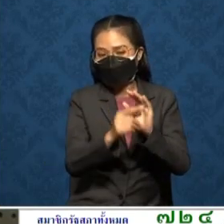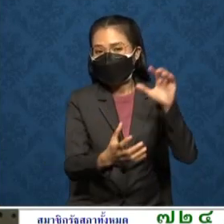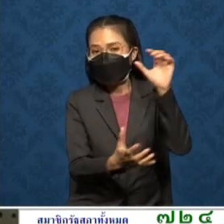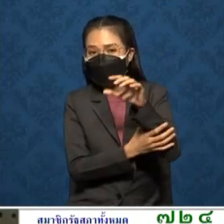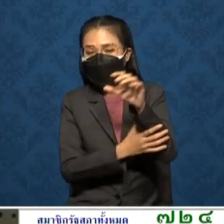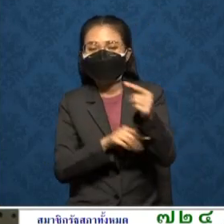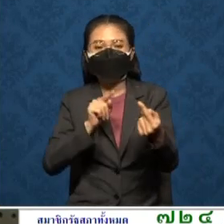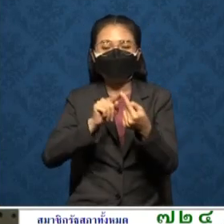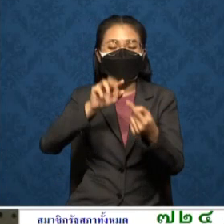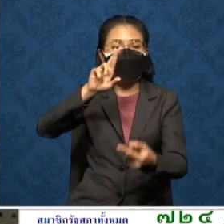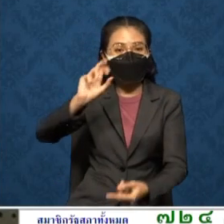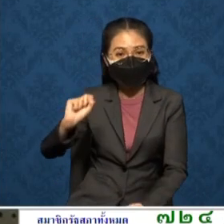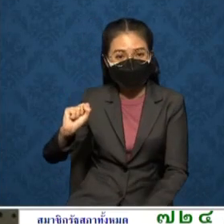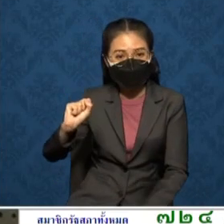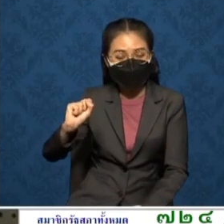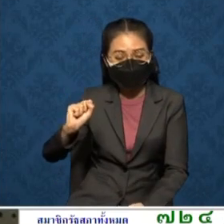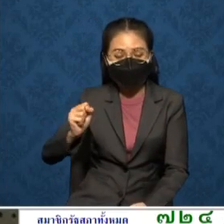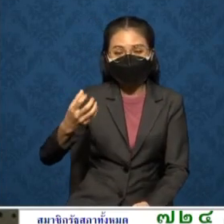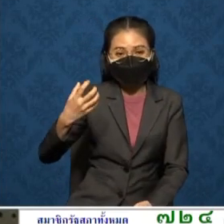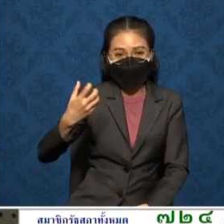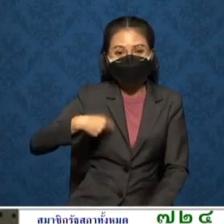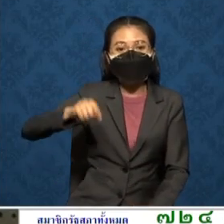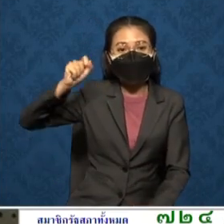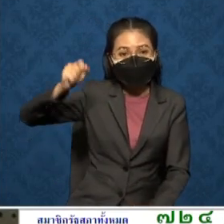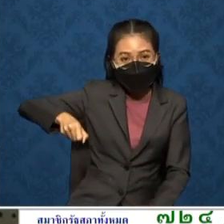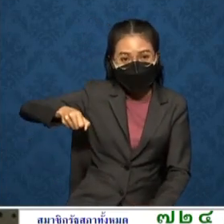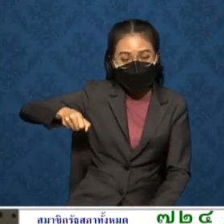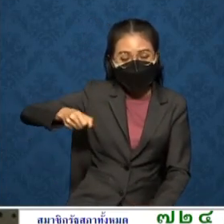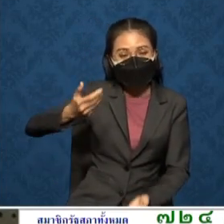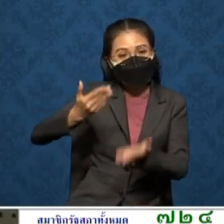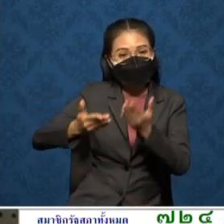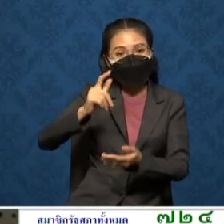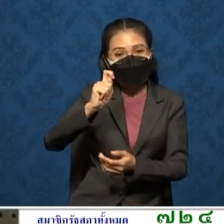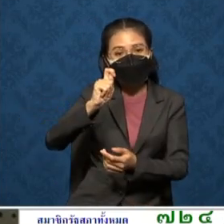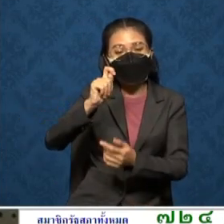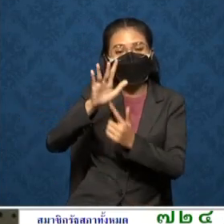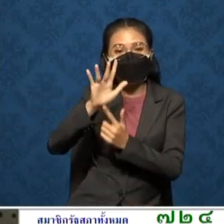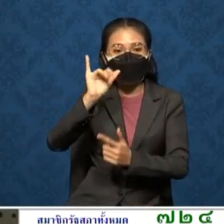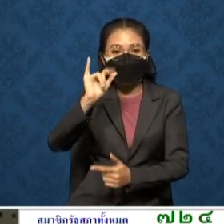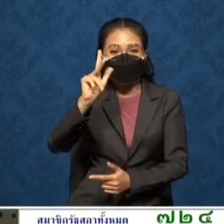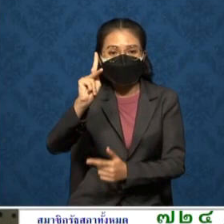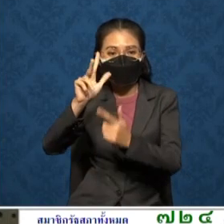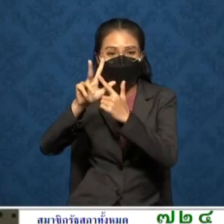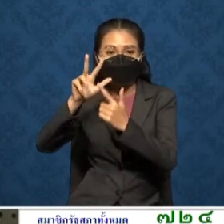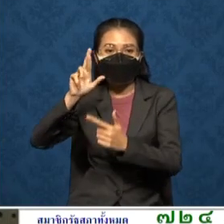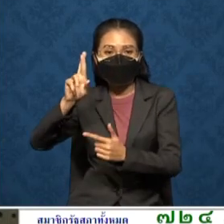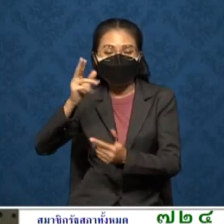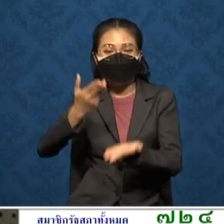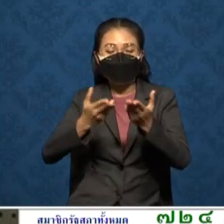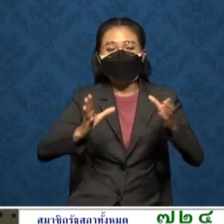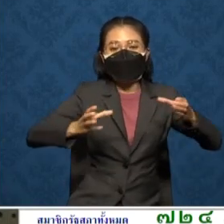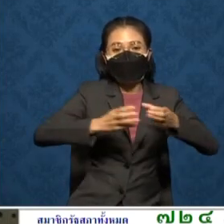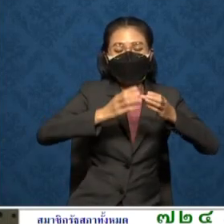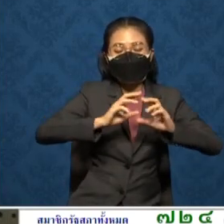ภาหน่วยงานทางศาลหน่วยงานทางอัยการหน่วยงานองค์กรอิสระตามรัฐธรรมนูญอันนั้น